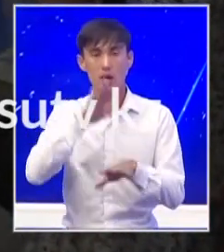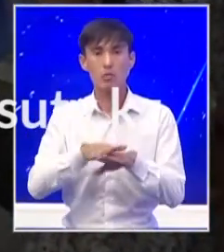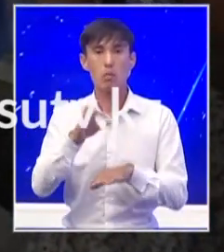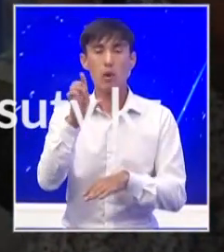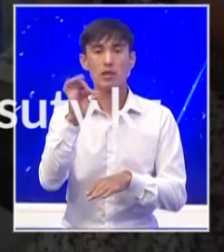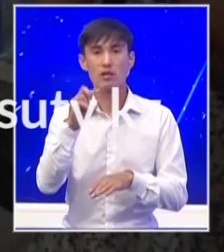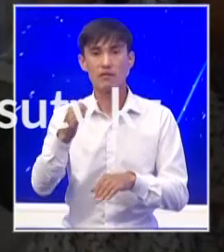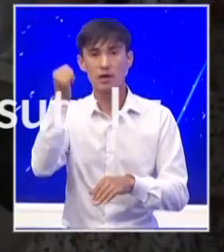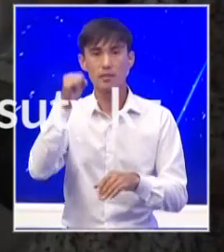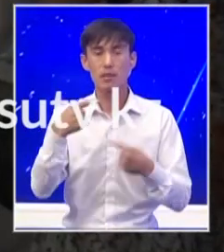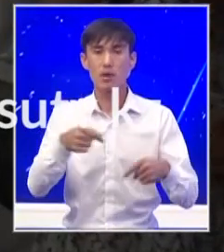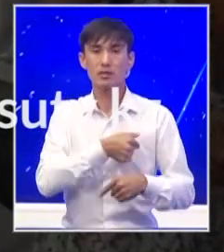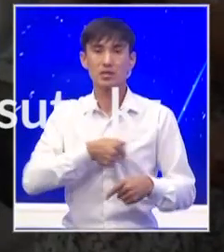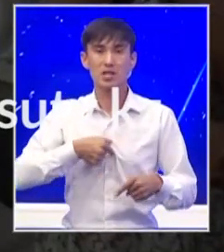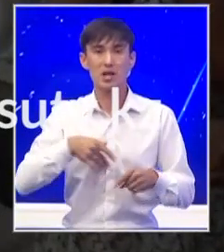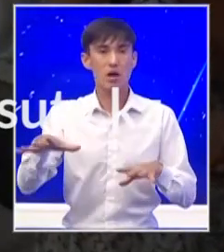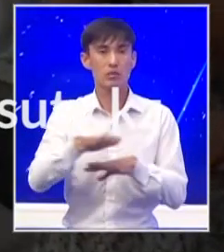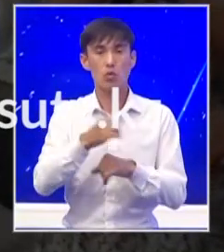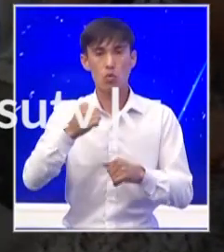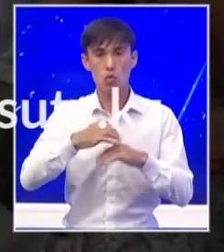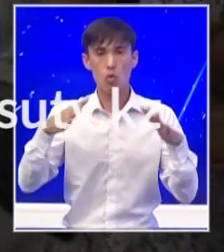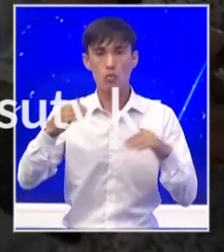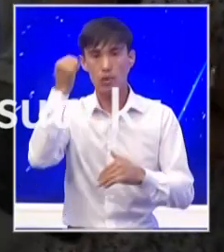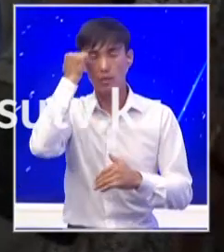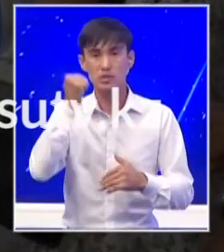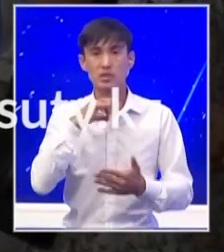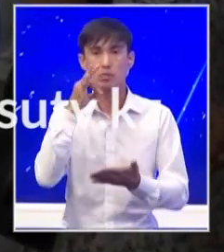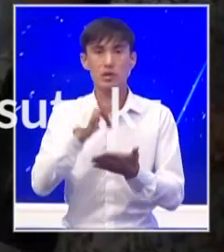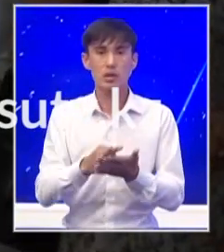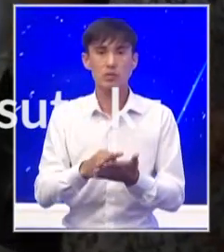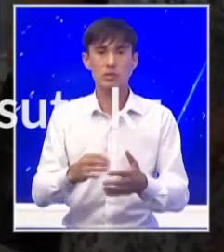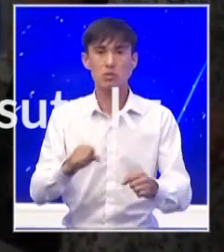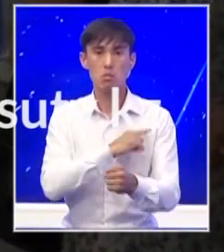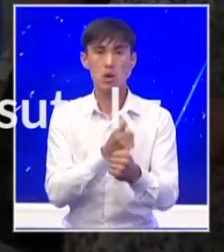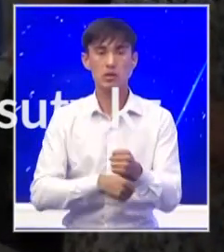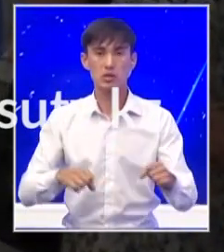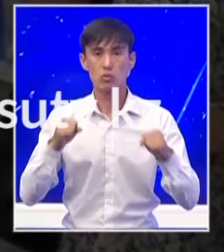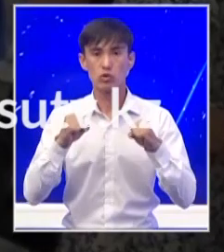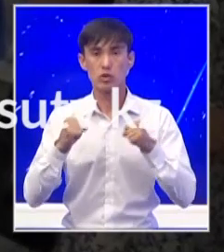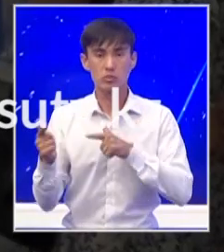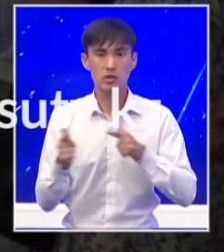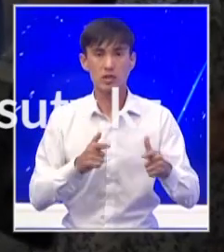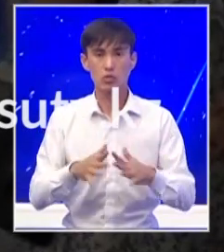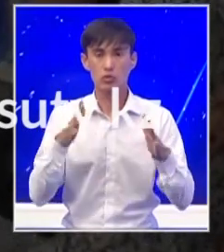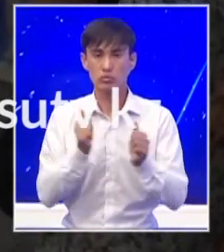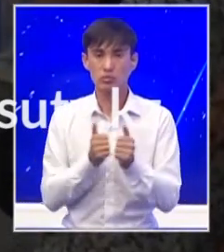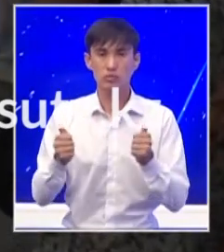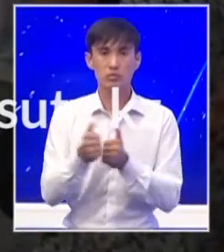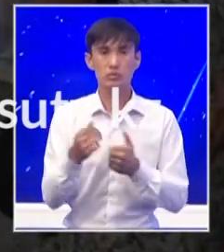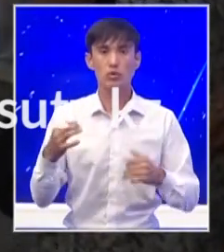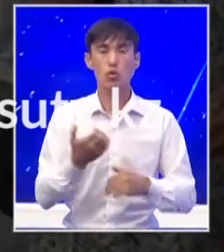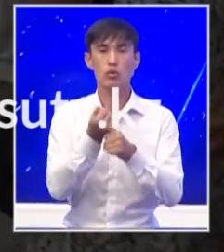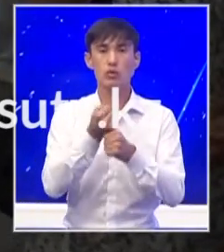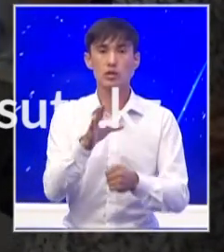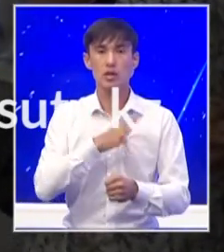федерацияларымызға, бапкерлерімізге көп алғысымызды білдіреміз. Осындай мықты спортшыларымызды дайындап, үлкен жетістікке жеткізуіне, шыңға шығуына қолдау көрсетіп